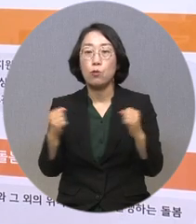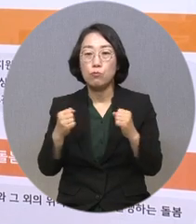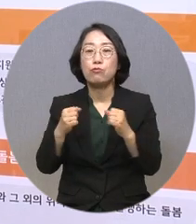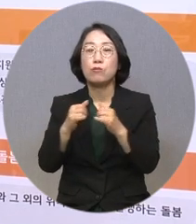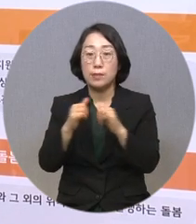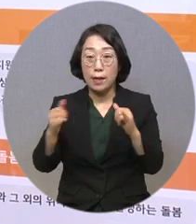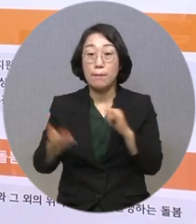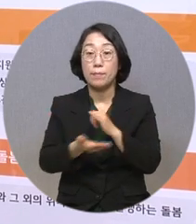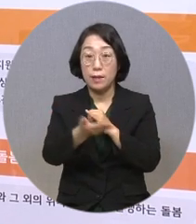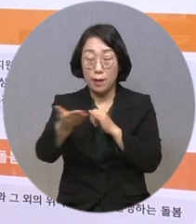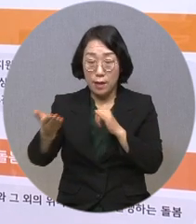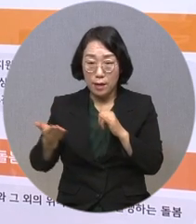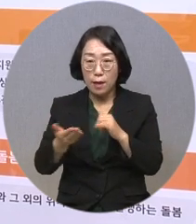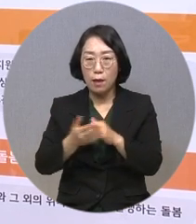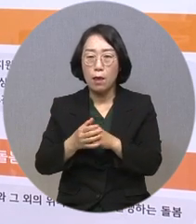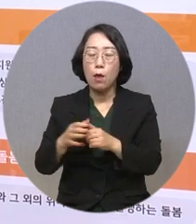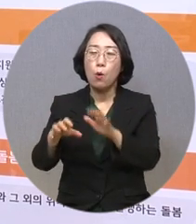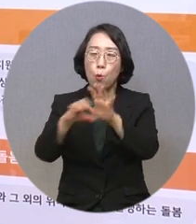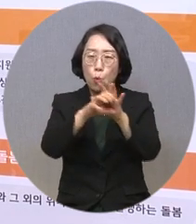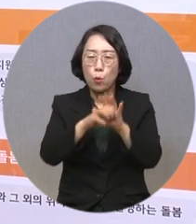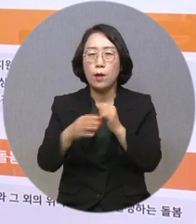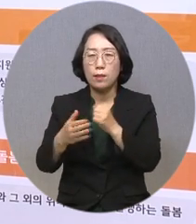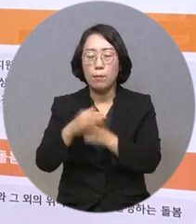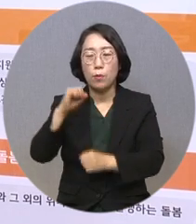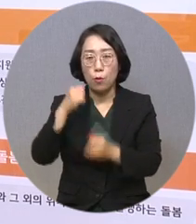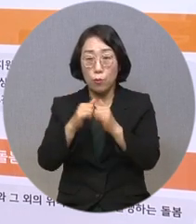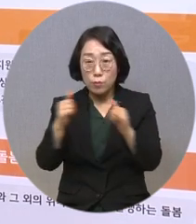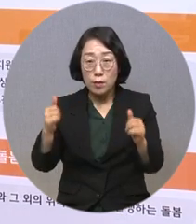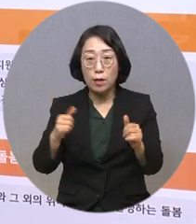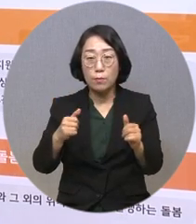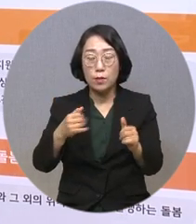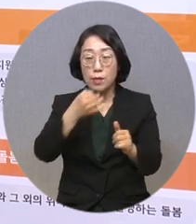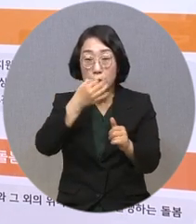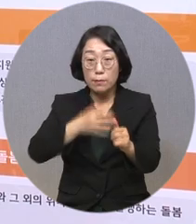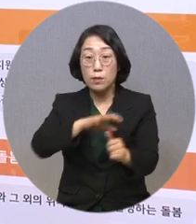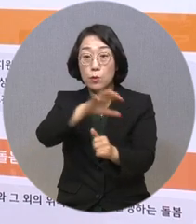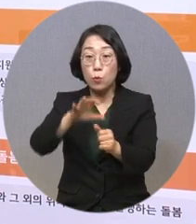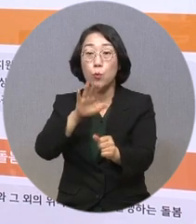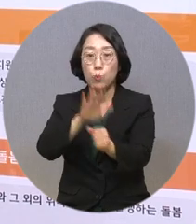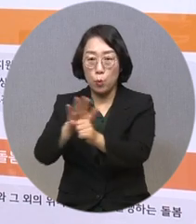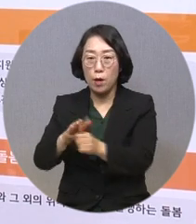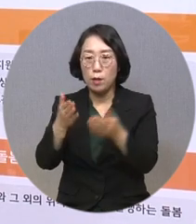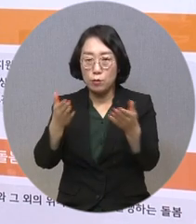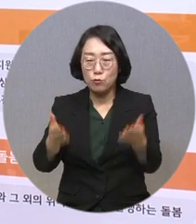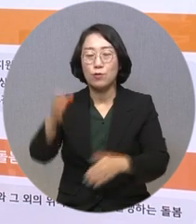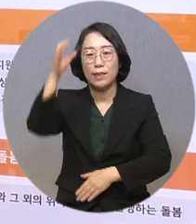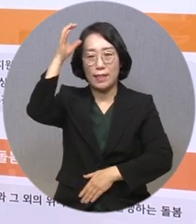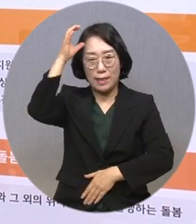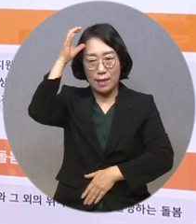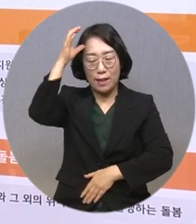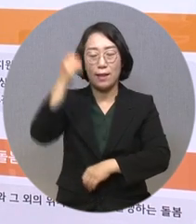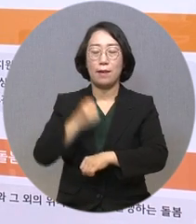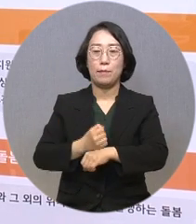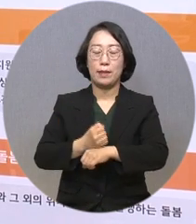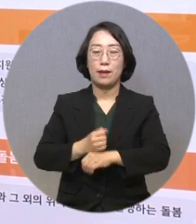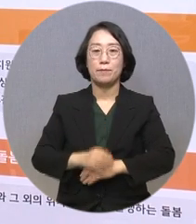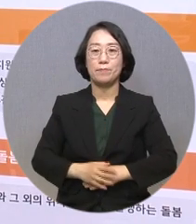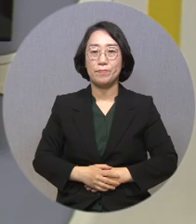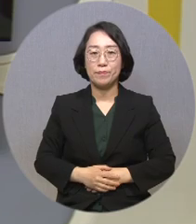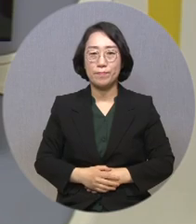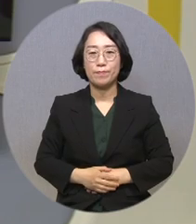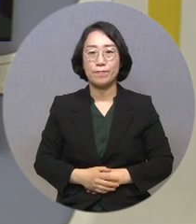제공하고 코로나19로 발생한 돌봄 공백을 최소화할 것으로 보여 기대를 모으고 있습니다. 복지TV 뉴스